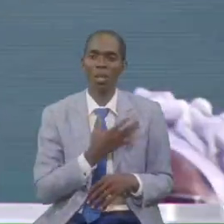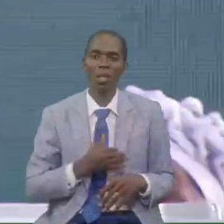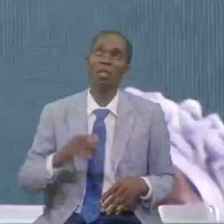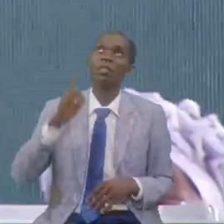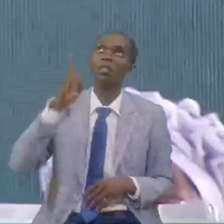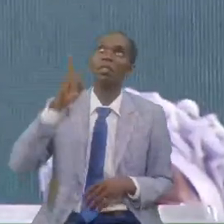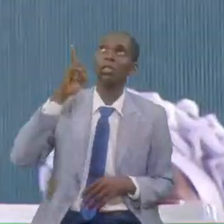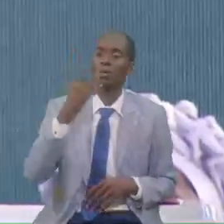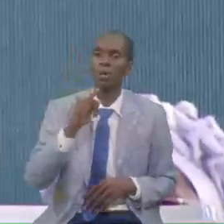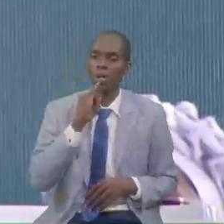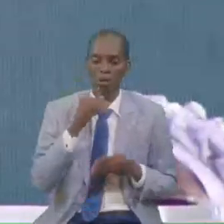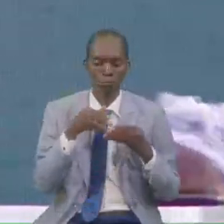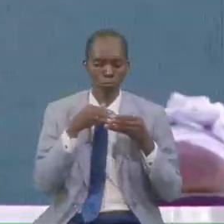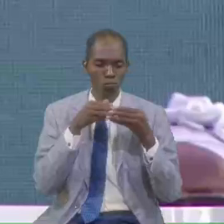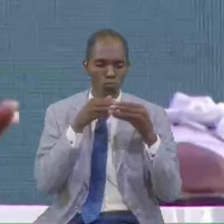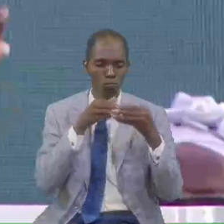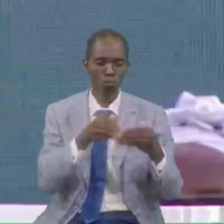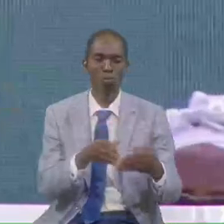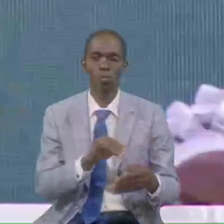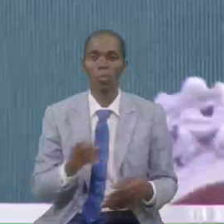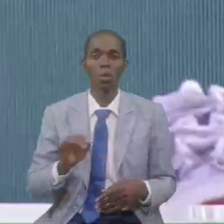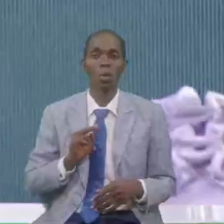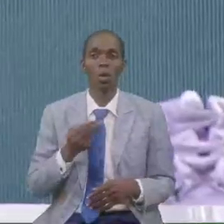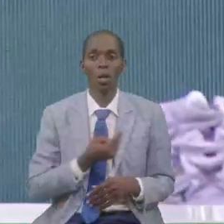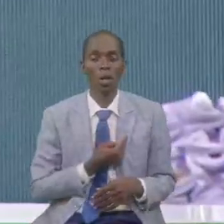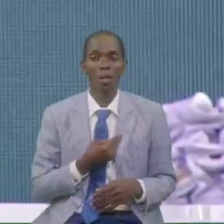et celui qui nous conduit,